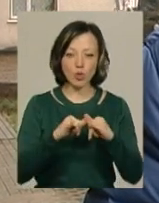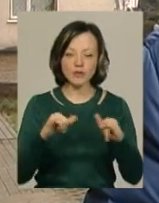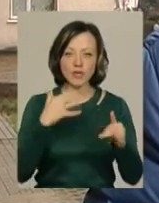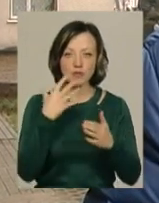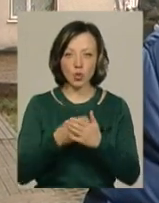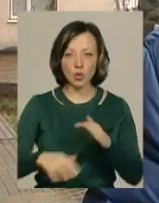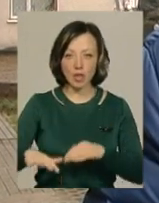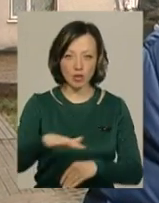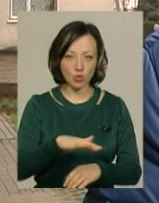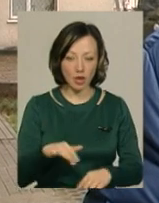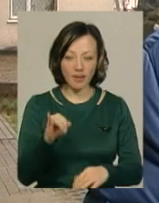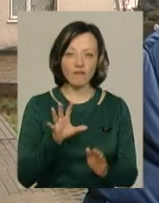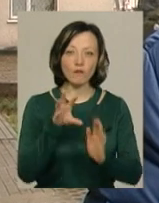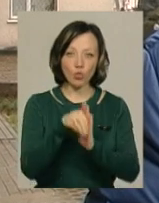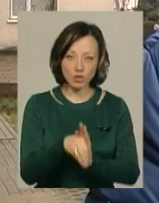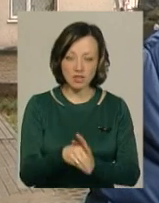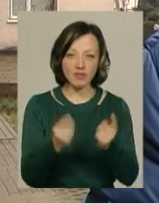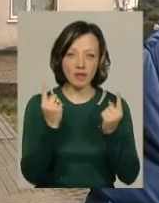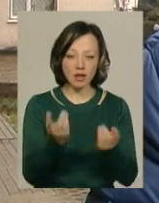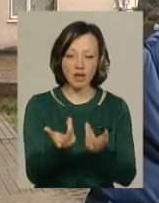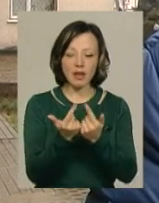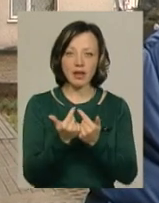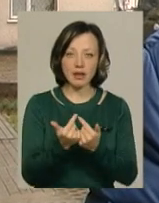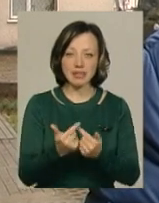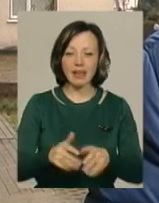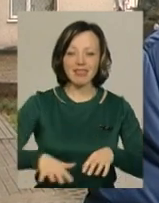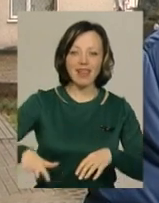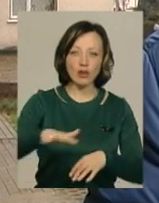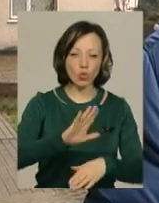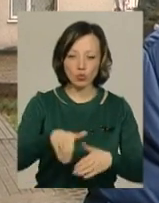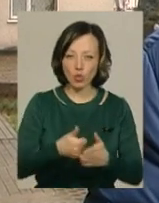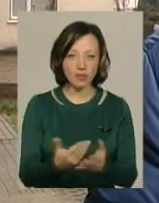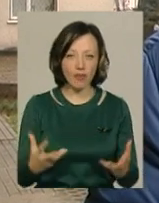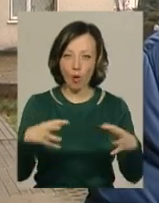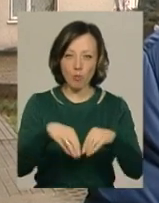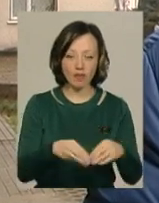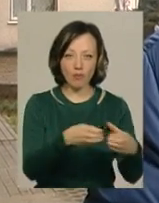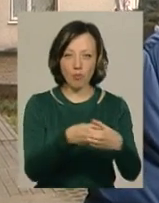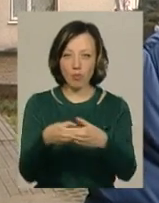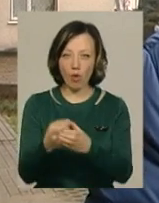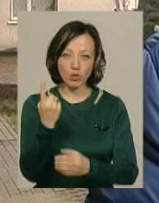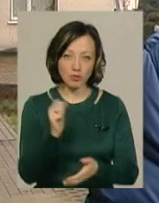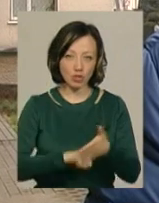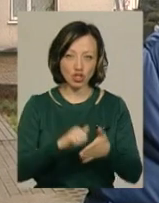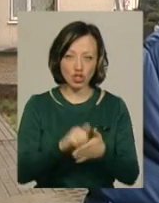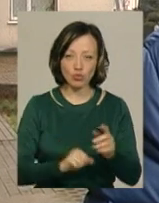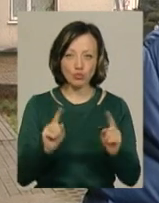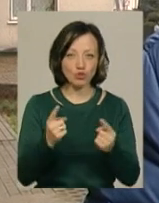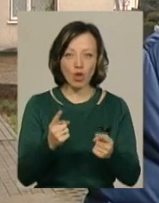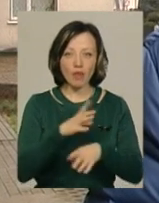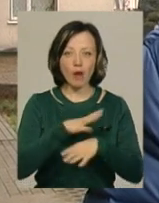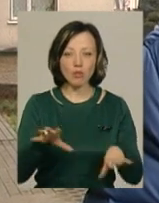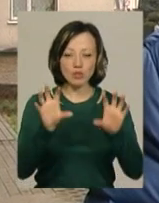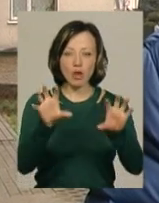свою територію. І в тому числі велика кількість територій досі не об'єднана в громади з однієї простої причини, тому що не